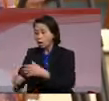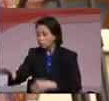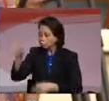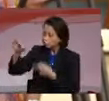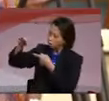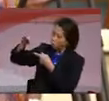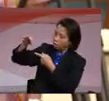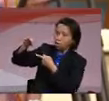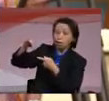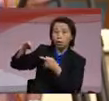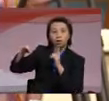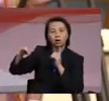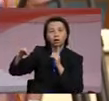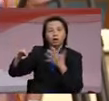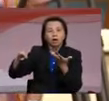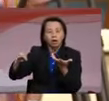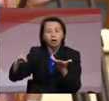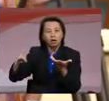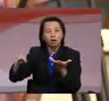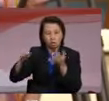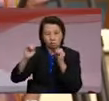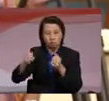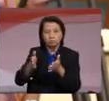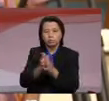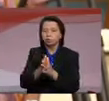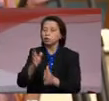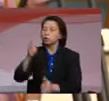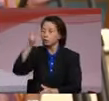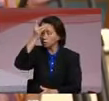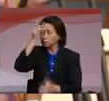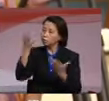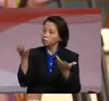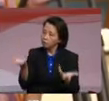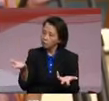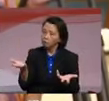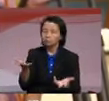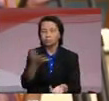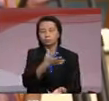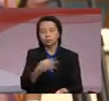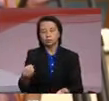Jadi kes-kes begini boleh minta komen daripada Datuk. Selain itu,